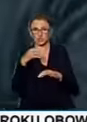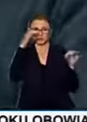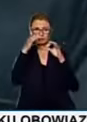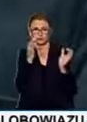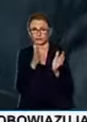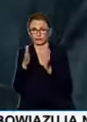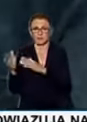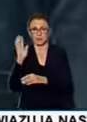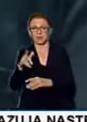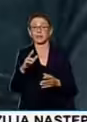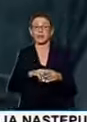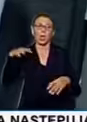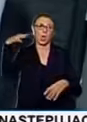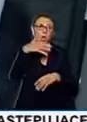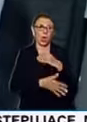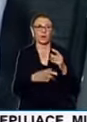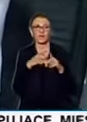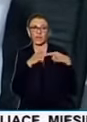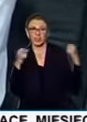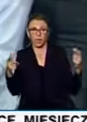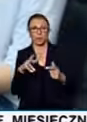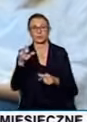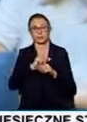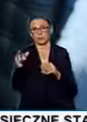Uroczyste zakończenie kursu połączone z koncertem finałowym